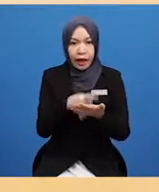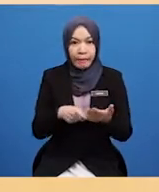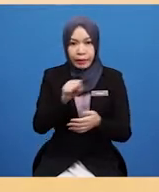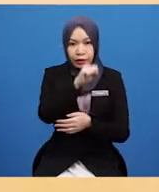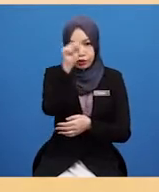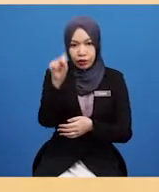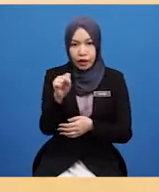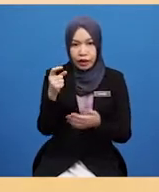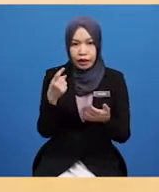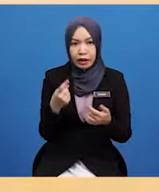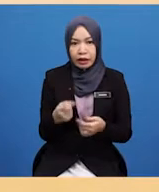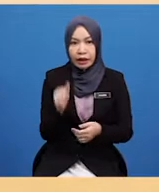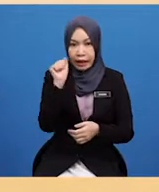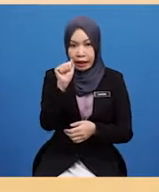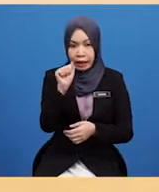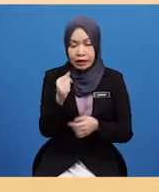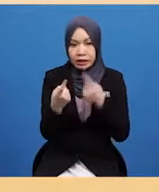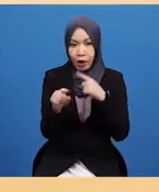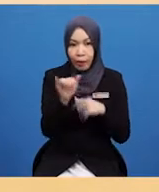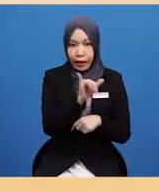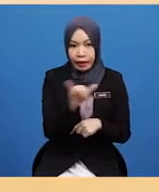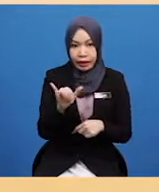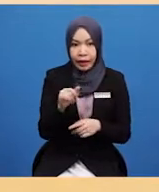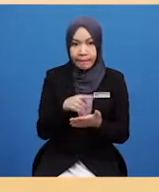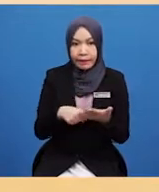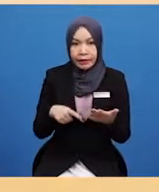A? Ya, tepat sekali.